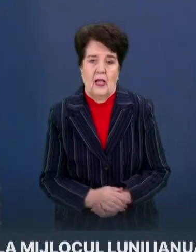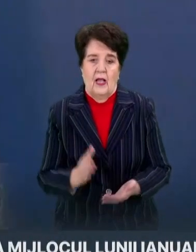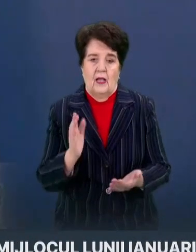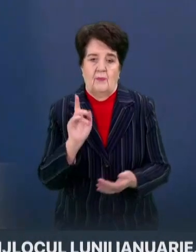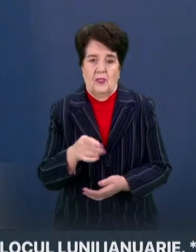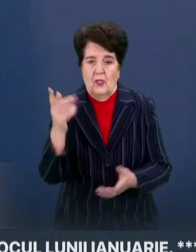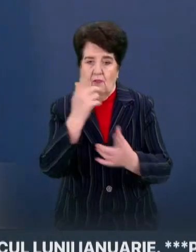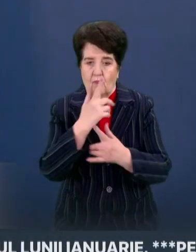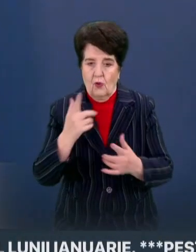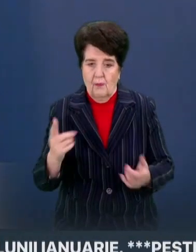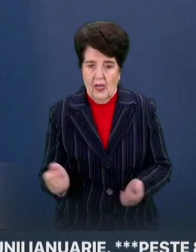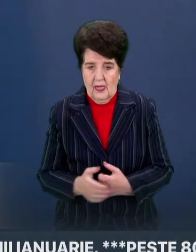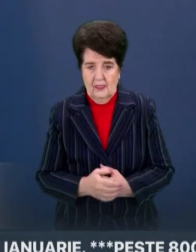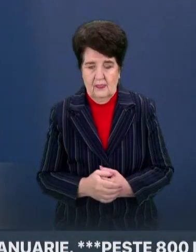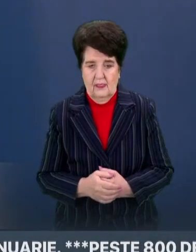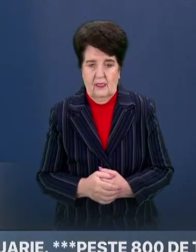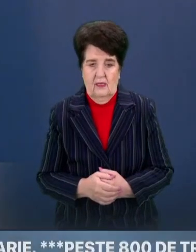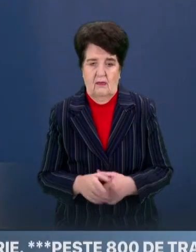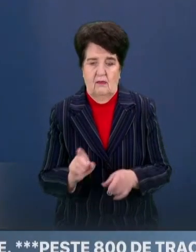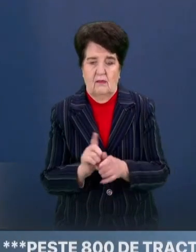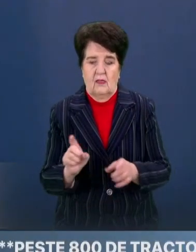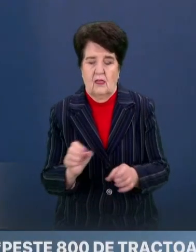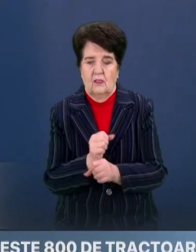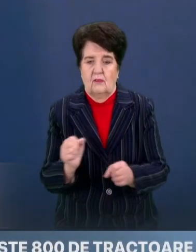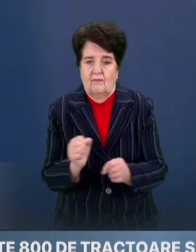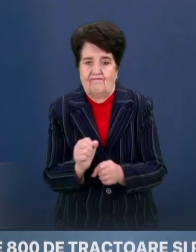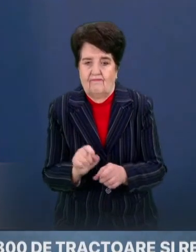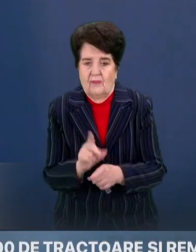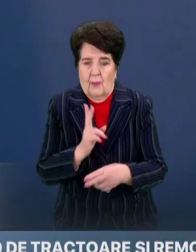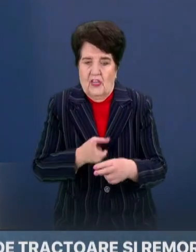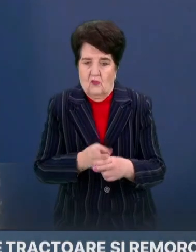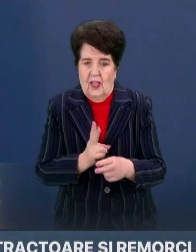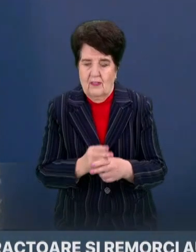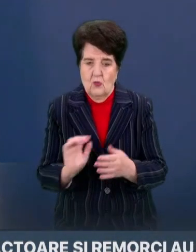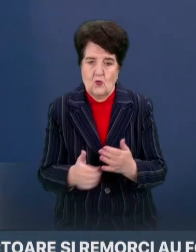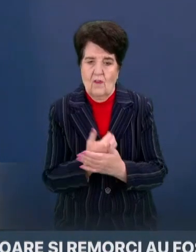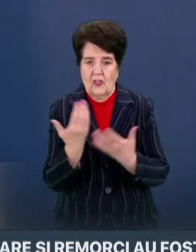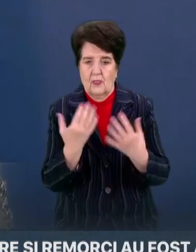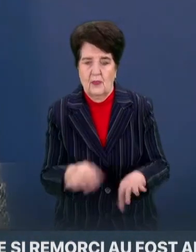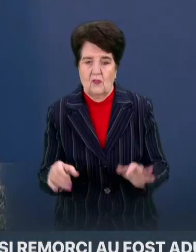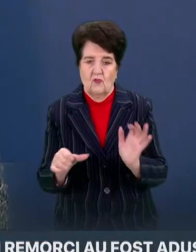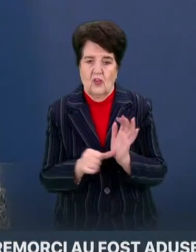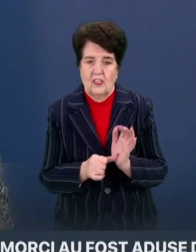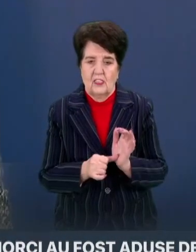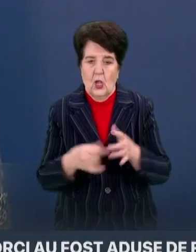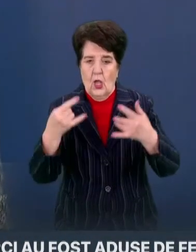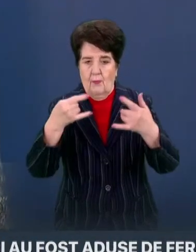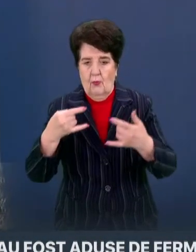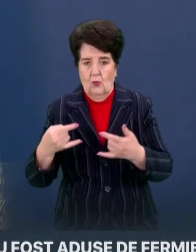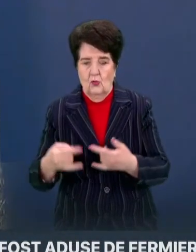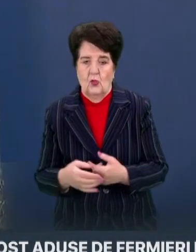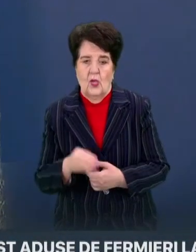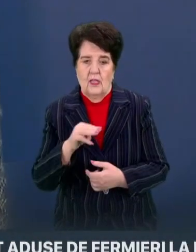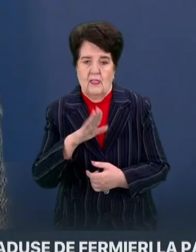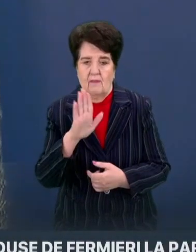Dezinformarea rusească subminează noile democrații. Noi am sancționat 6 posturi TV și un